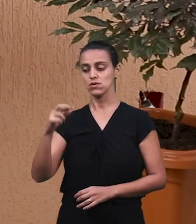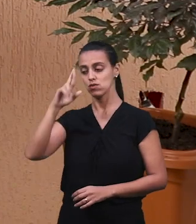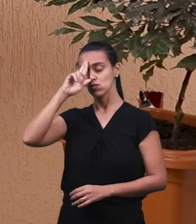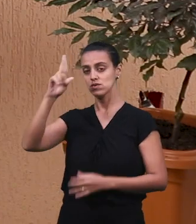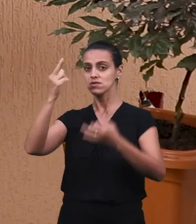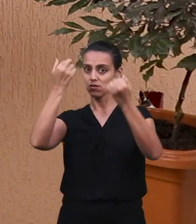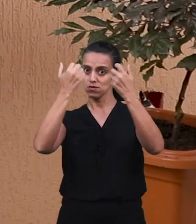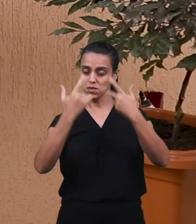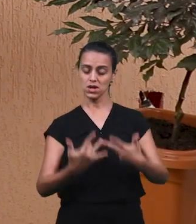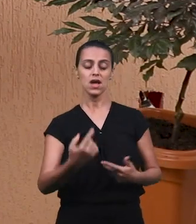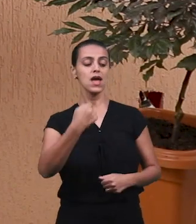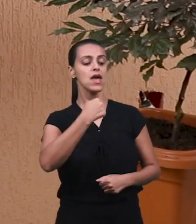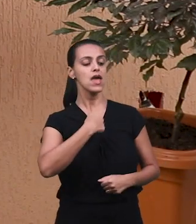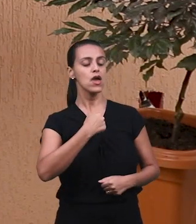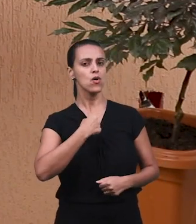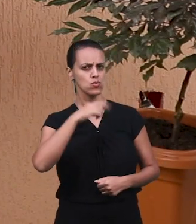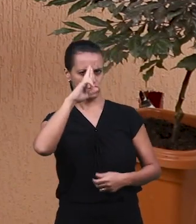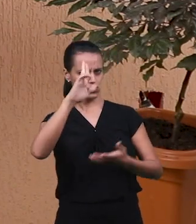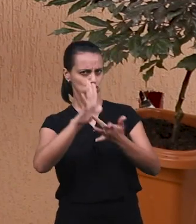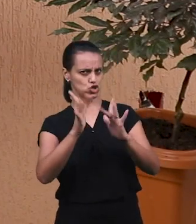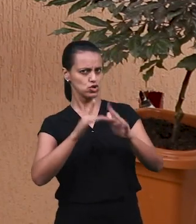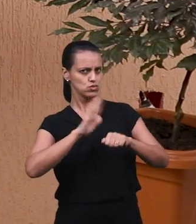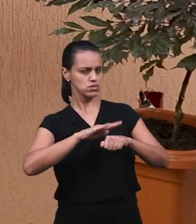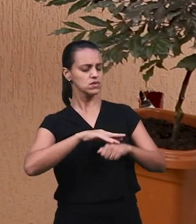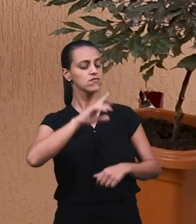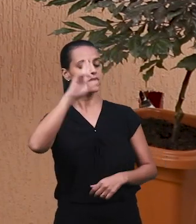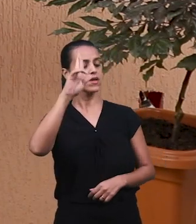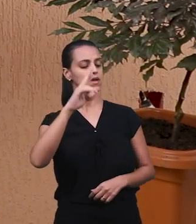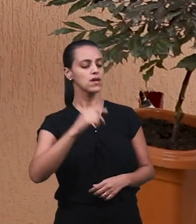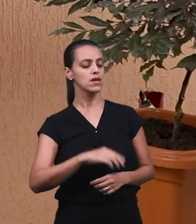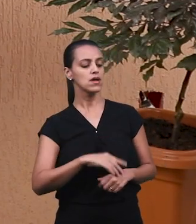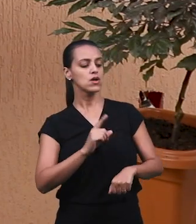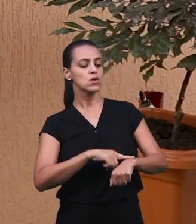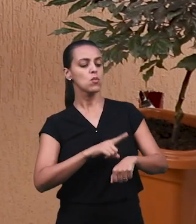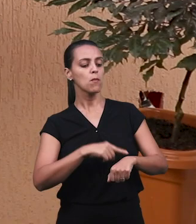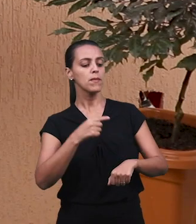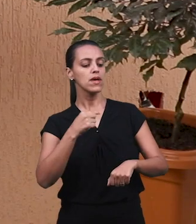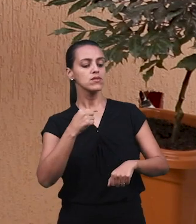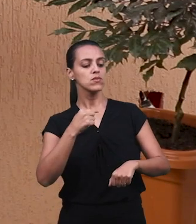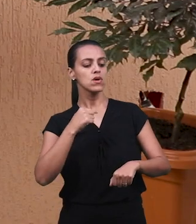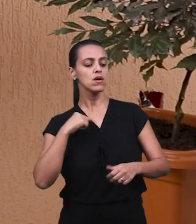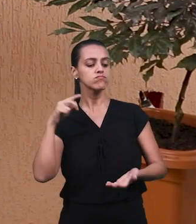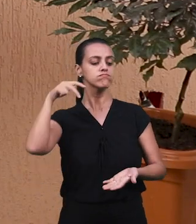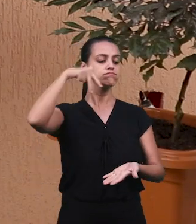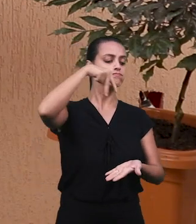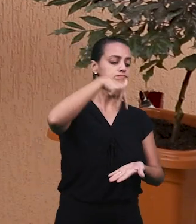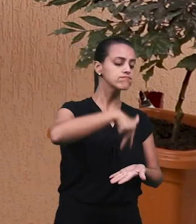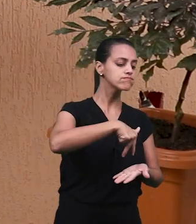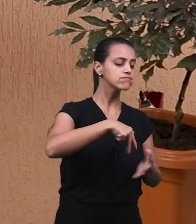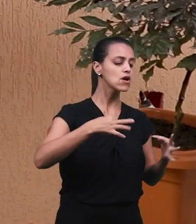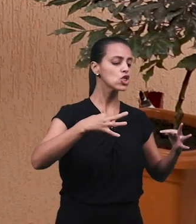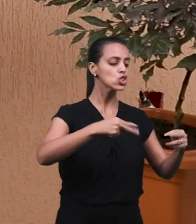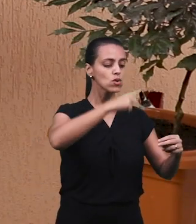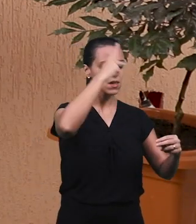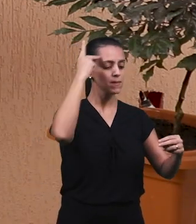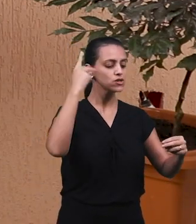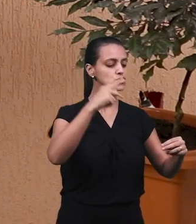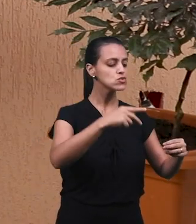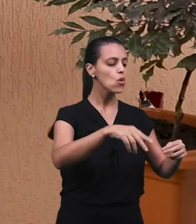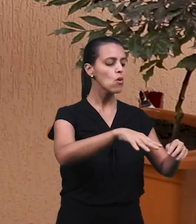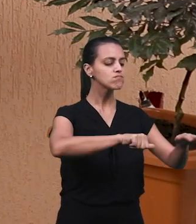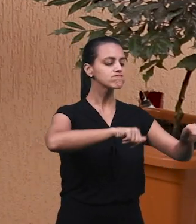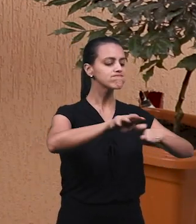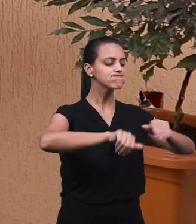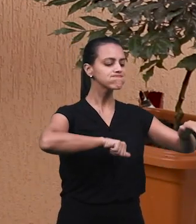ça. Et moi, c'est le Seigneur Jésus qui dit, quand je serai levé dans la terre, tous, je vais attirer à